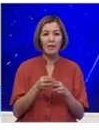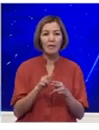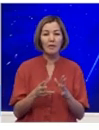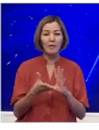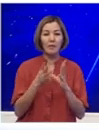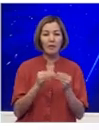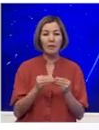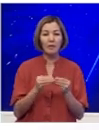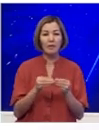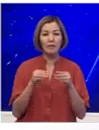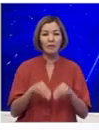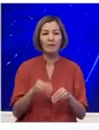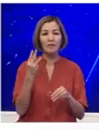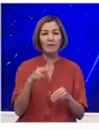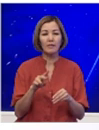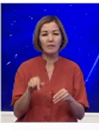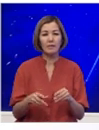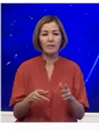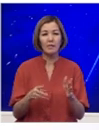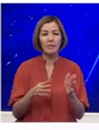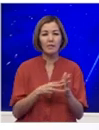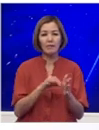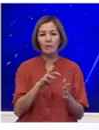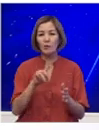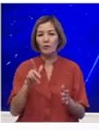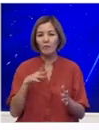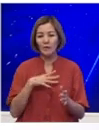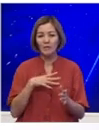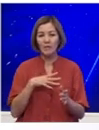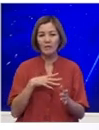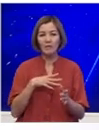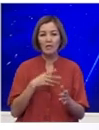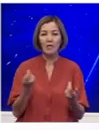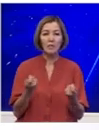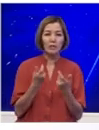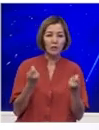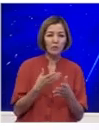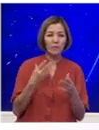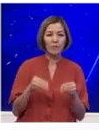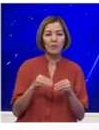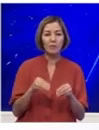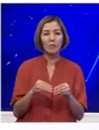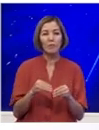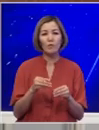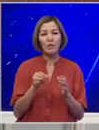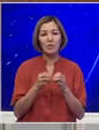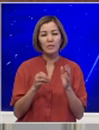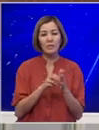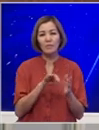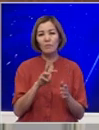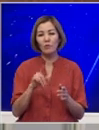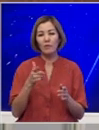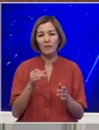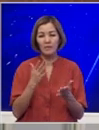площадь ярового сева 20,9 миллионов гектара, колосовые, зерновые, посеяны на площади около 16 миллионов